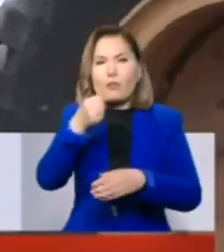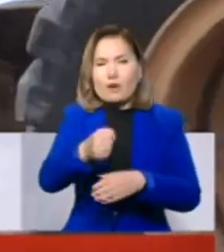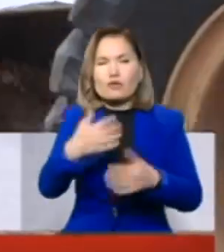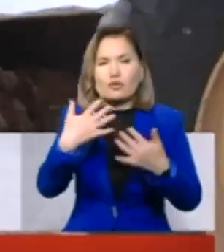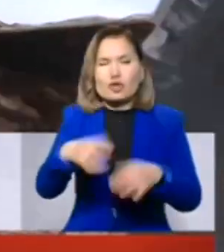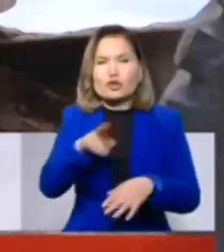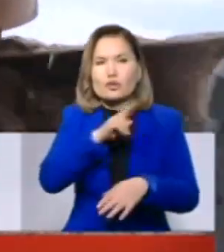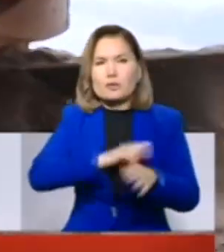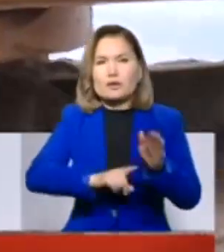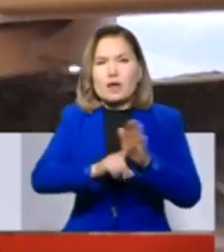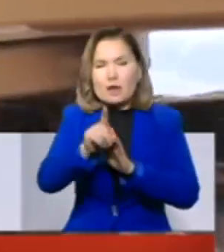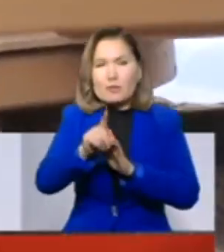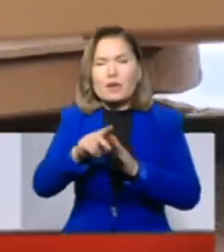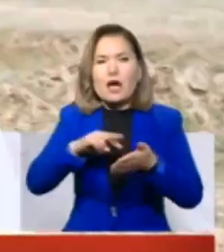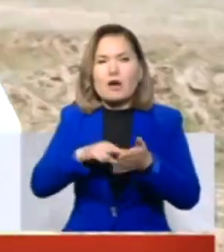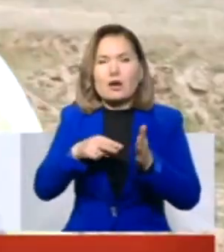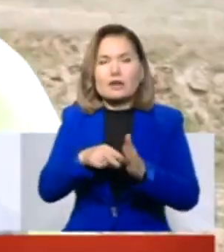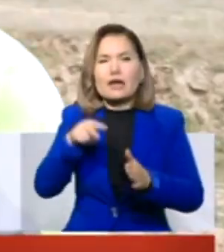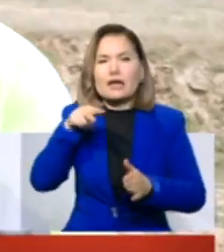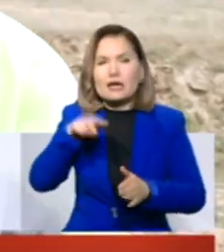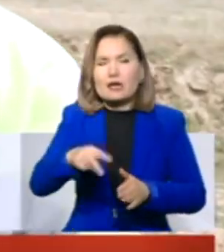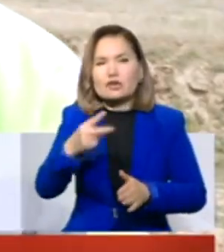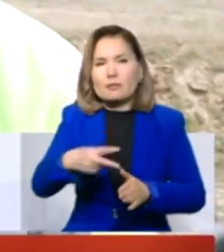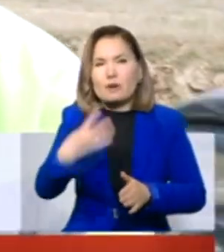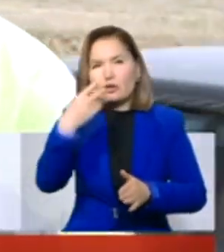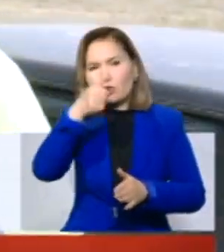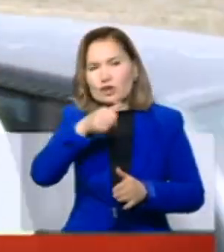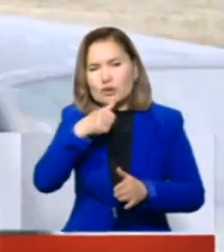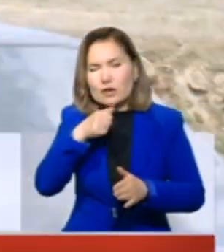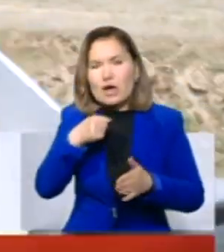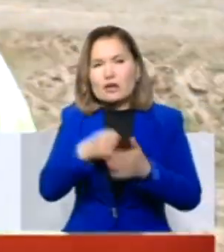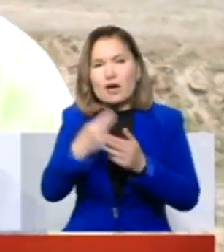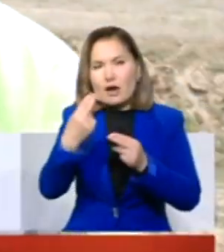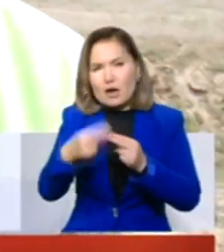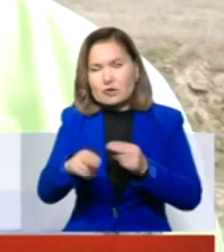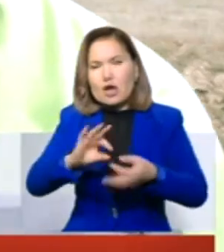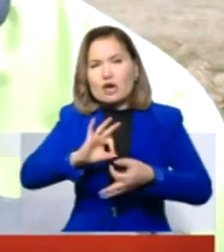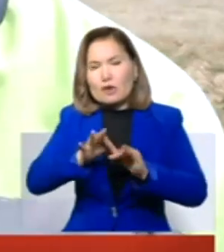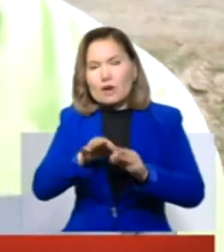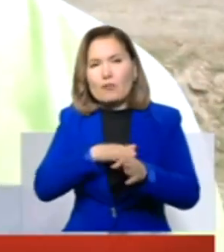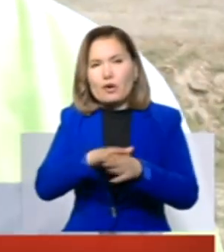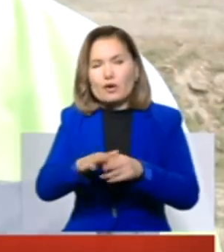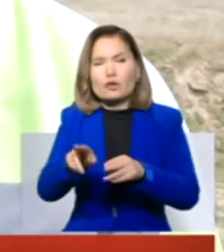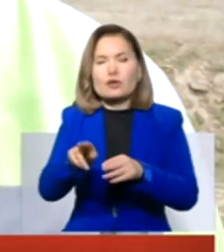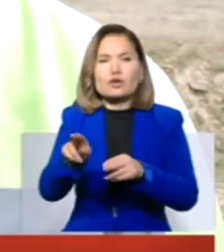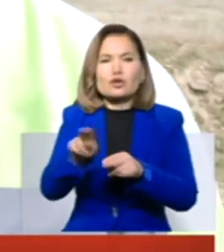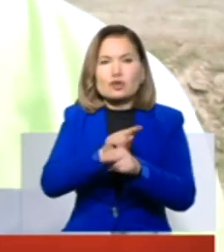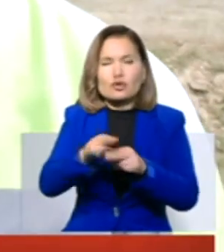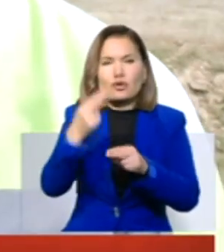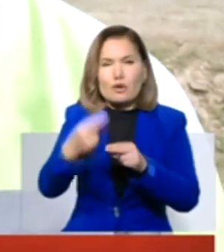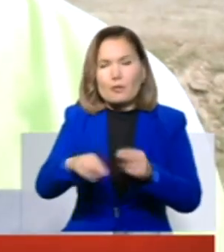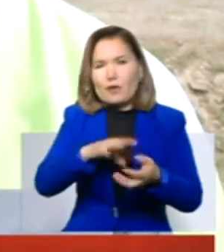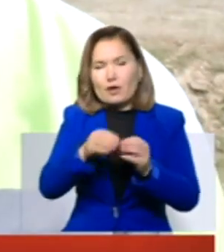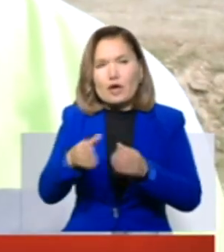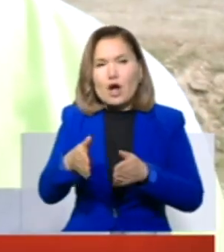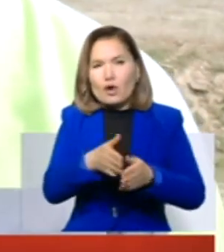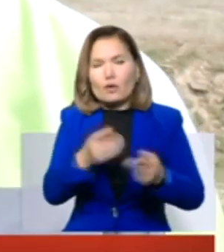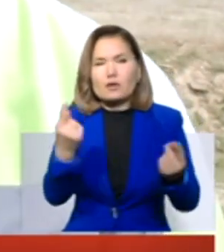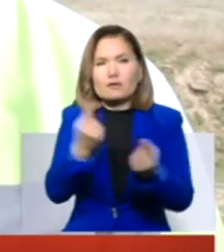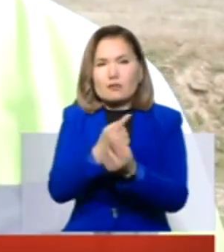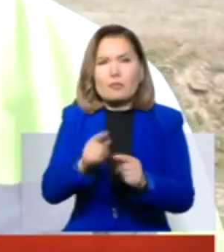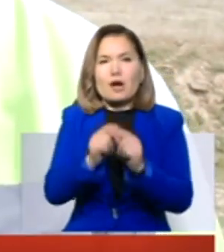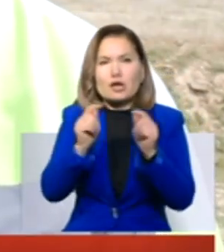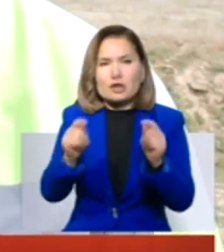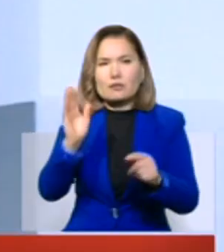жатыр. Жоспар бойынша 2024 жылдың аяғына дейін күрделі жөндеу жұмыстары аяқталып, жолдар толықтай қолданысқа берілетін